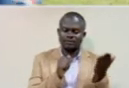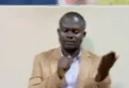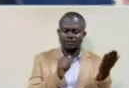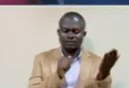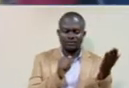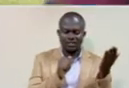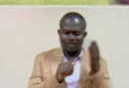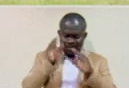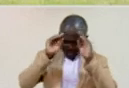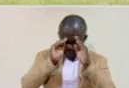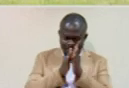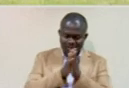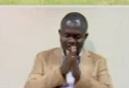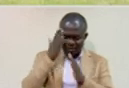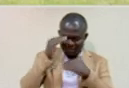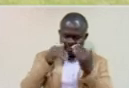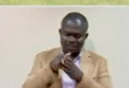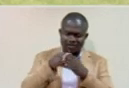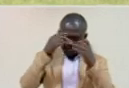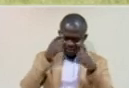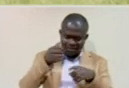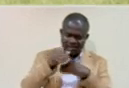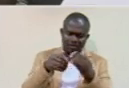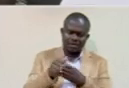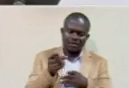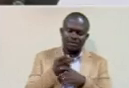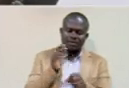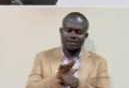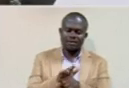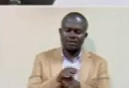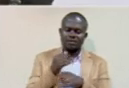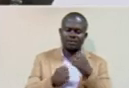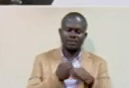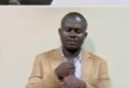biga bashyizeho n'umwete kubera n'abarezi babo babitaho cyane pe. Muri uyu mwaka